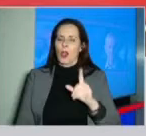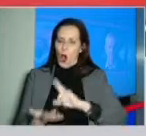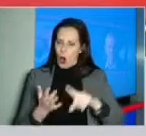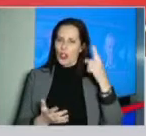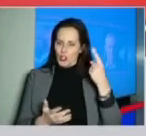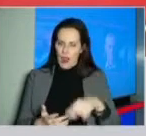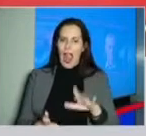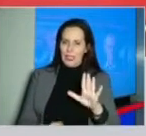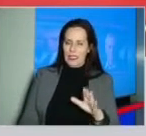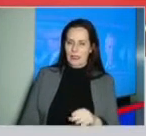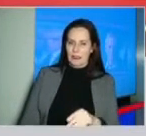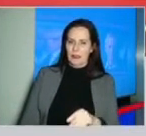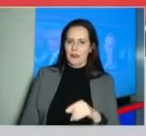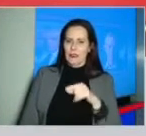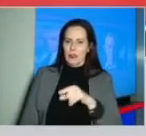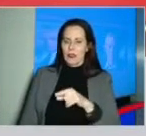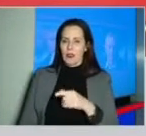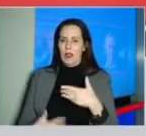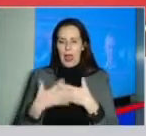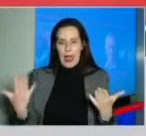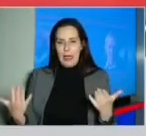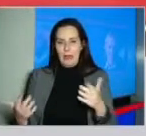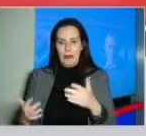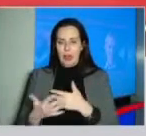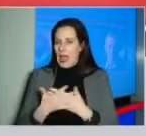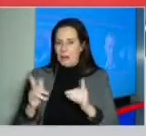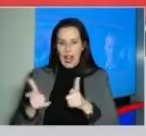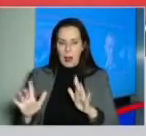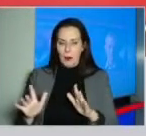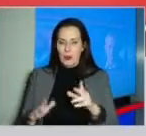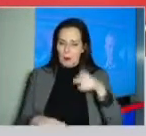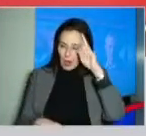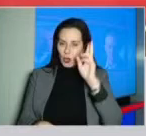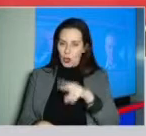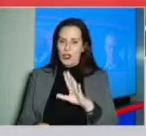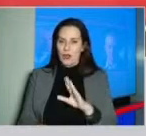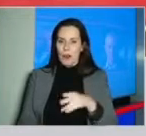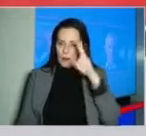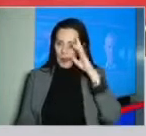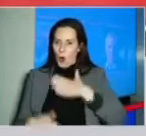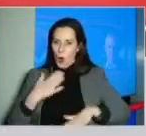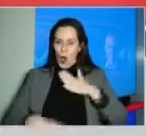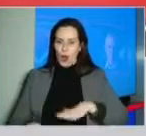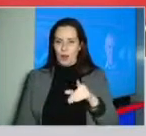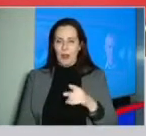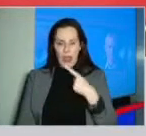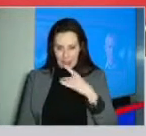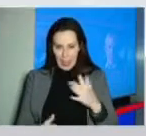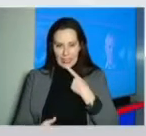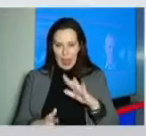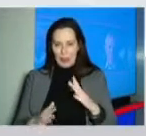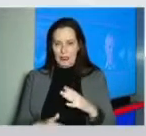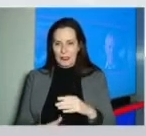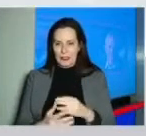וחצי זה הרבה זמן. אף אחד לא מתדרך על אף אחד, אין מלחמות, אין מחנות. בליכוד שקט ורגוע, לא ראינו אף קרב בליכוד. אני אגיד לך מה קורה